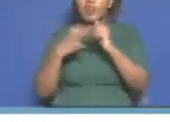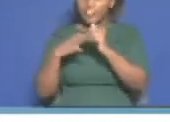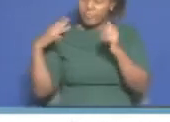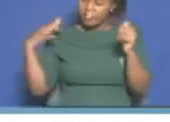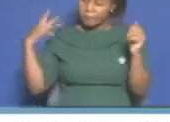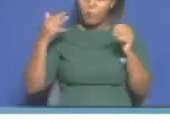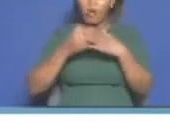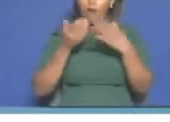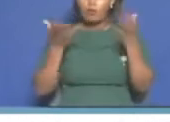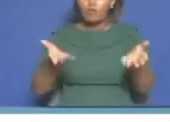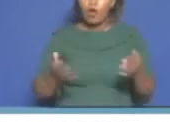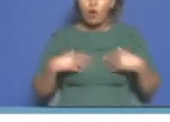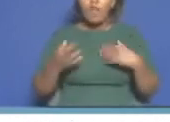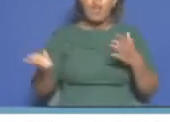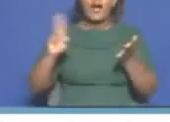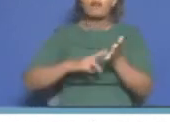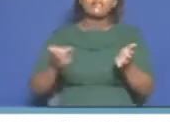imesajili wapiga kura wapya